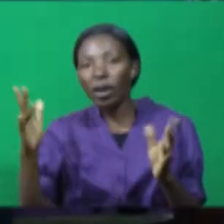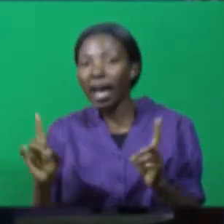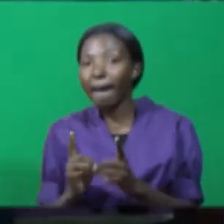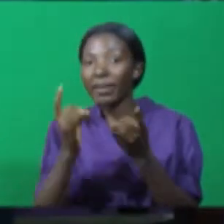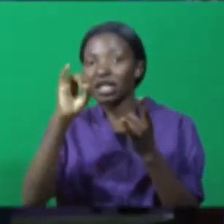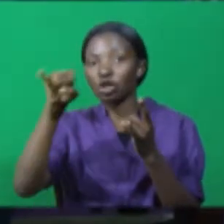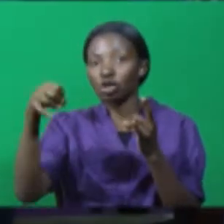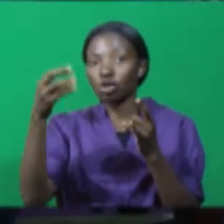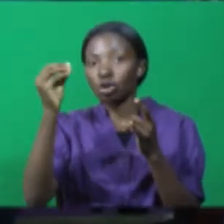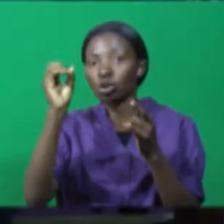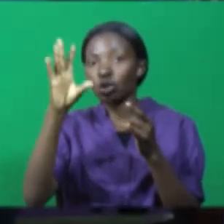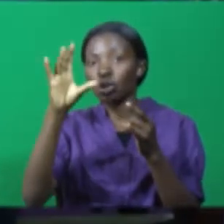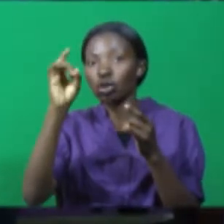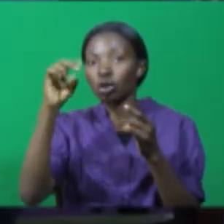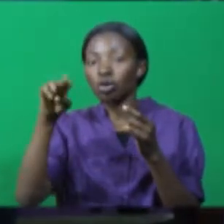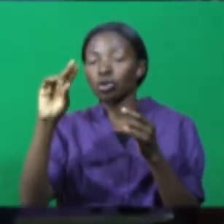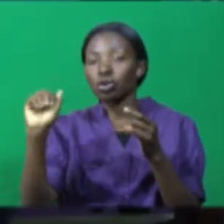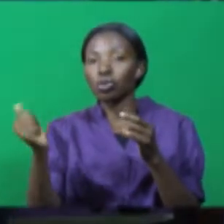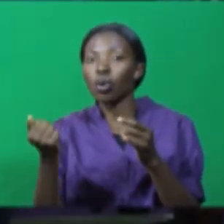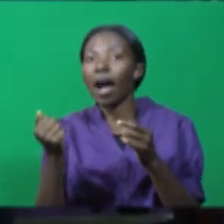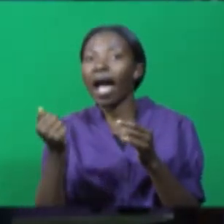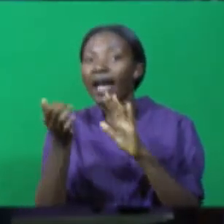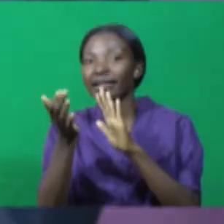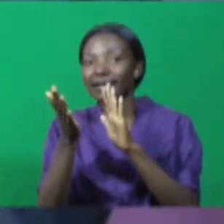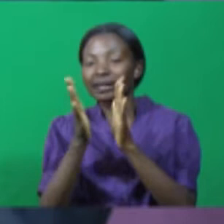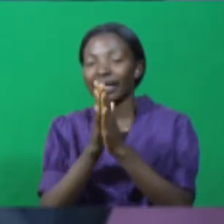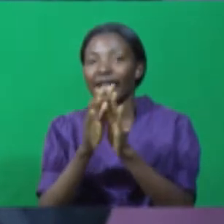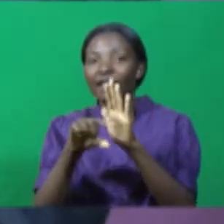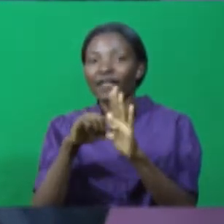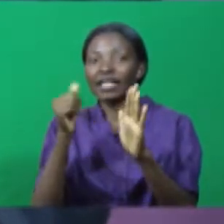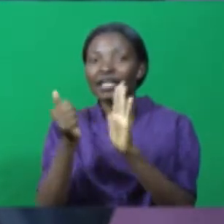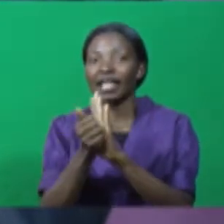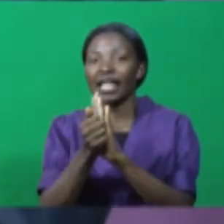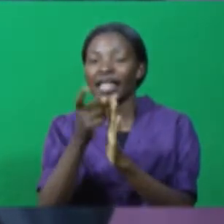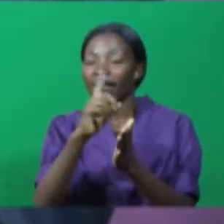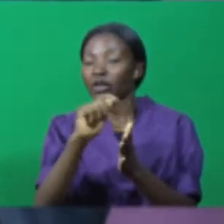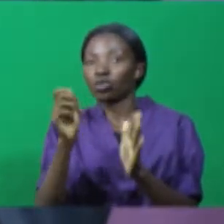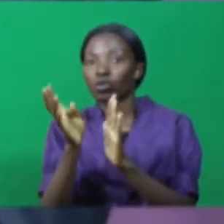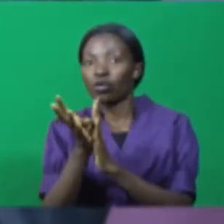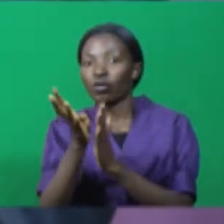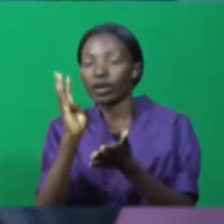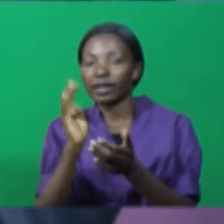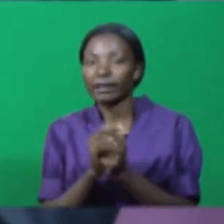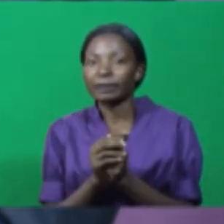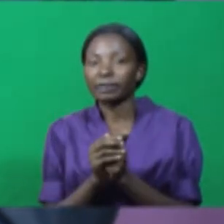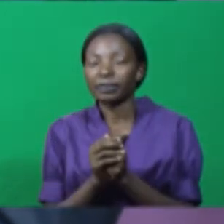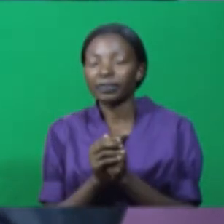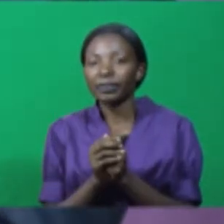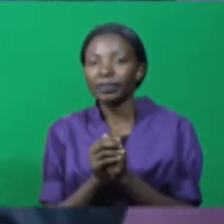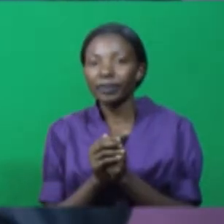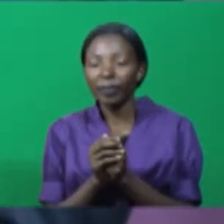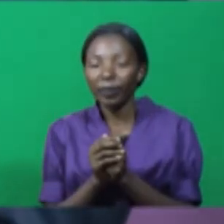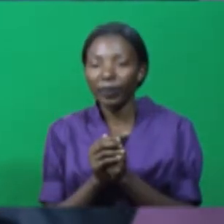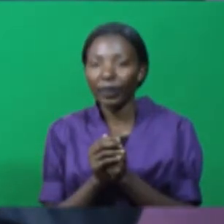here kuna Joshua? Anzi kudii kuna Joshua. Joshua chapter 10 verse 11 to 14. Anzi kwakaitwa